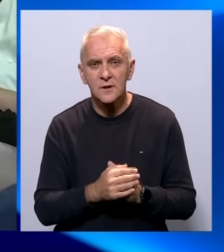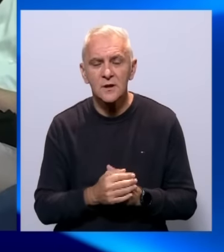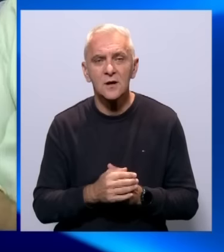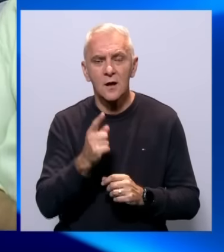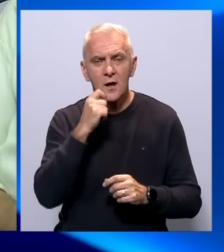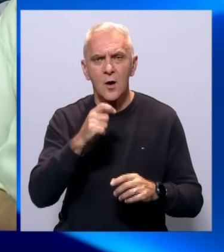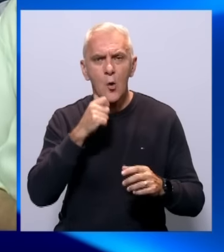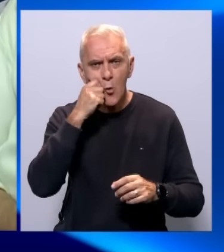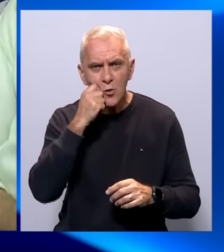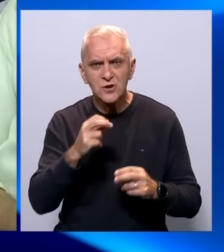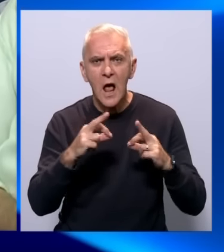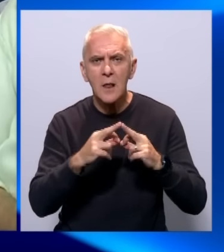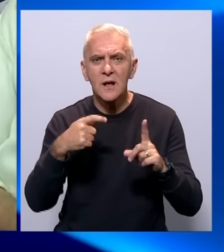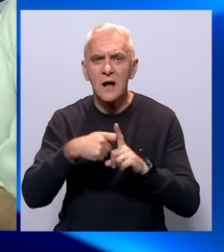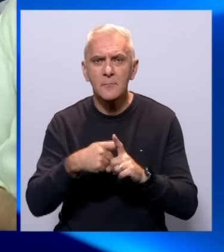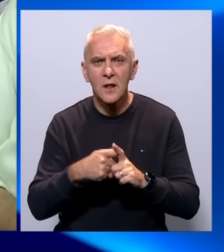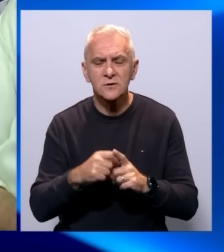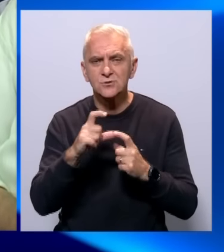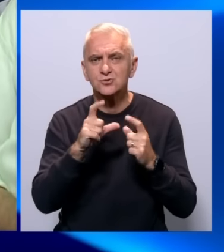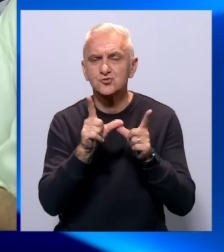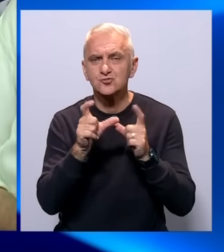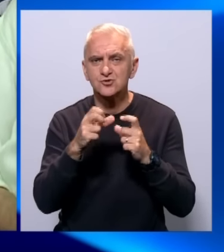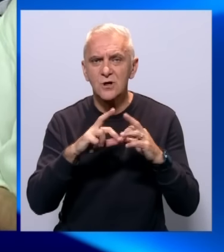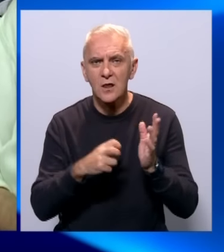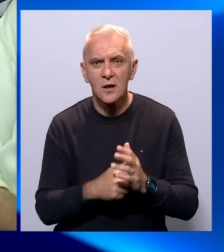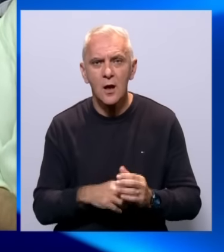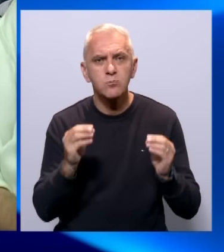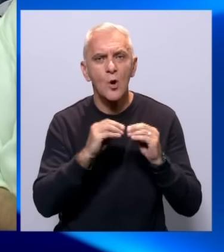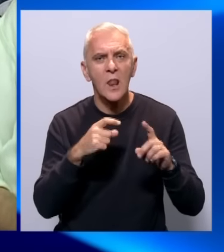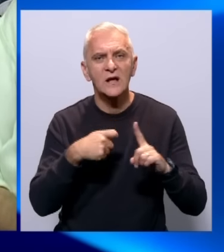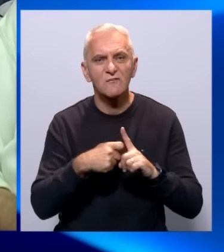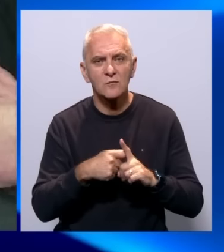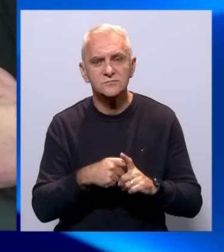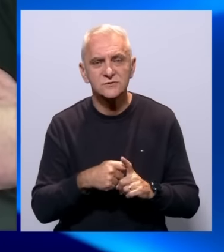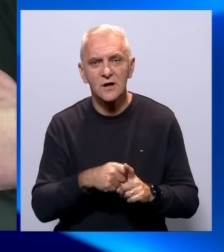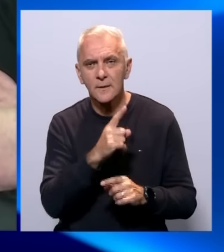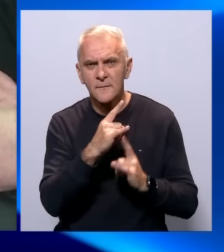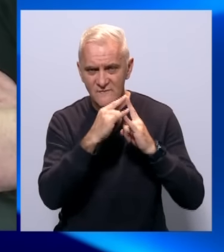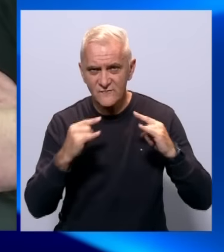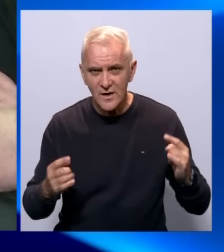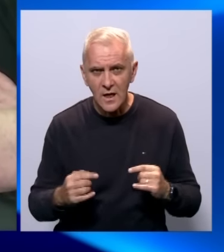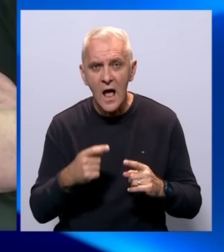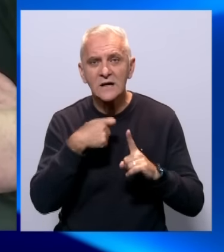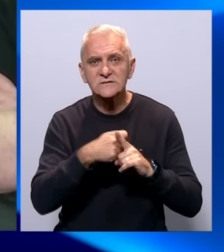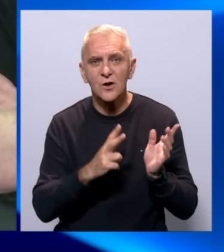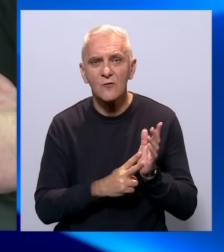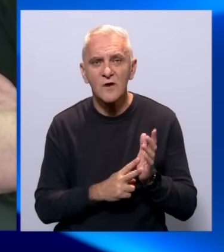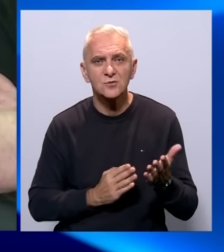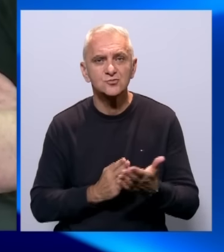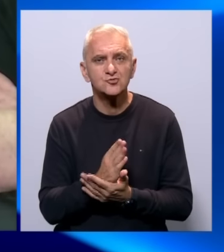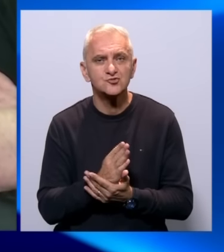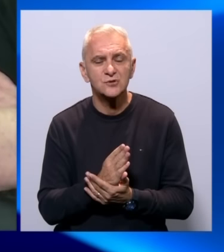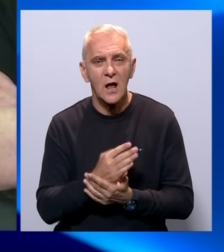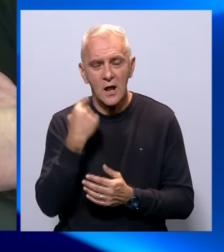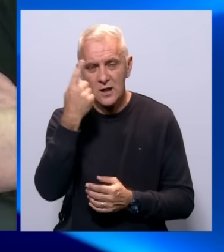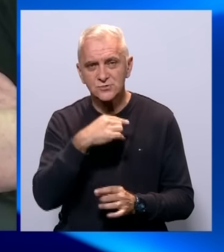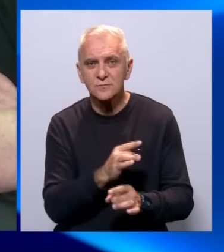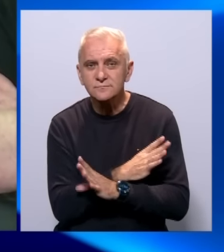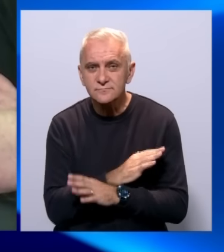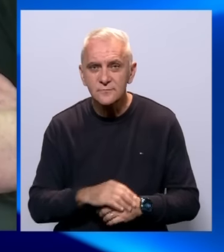Posavljak Škripta i kože, Almin Kaplan Šušanj, Bojan Krivokapić Vila Fazanka i Kristijan Novak Slučaj vlastite